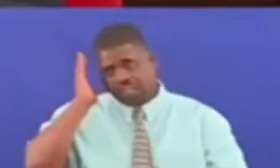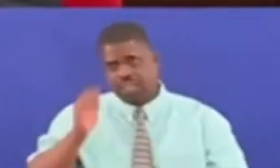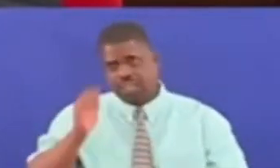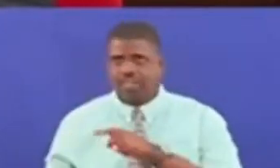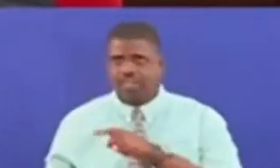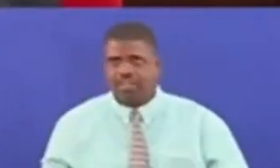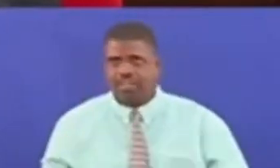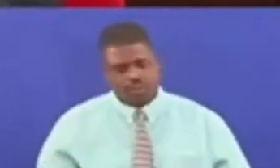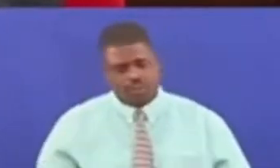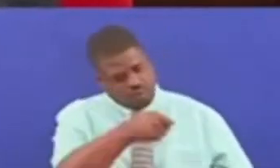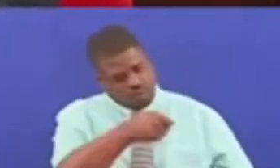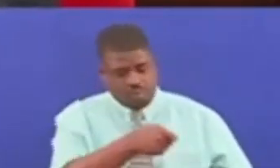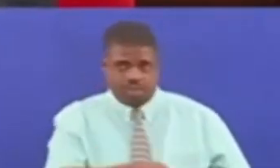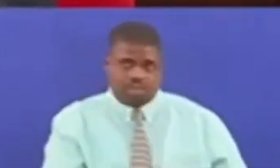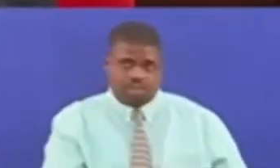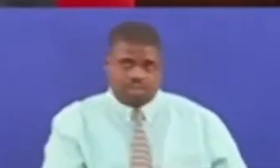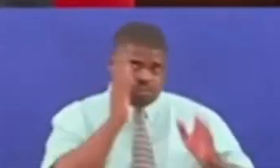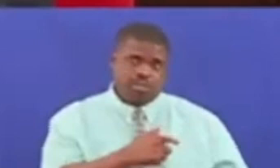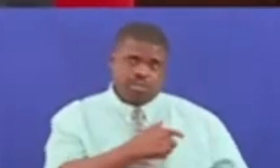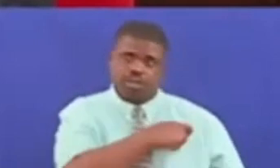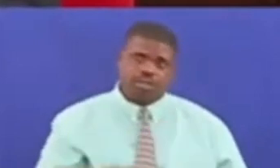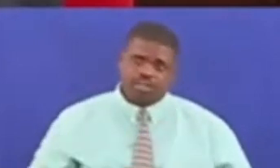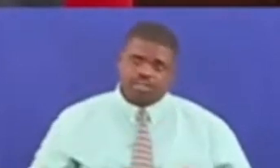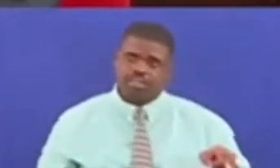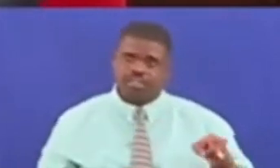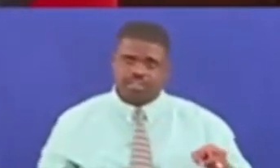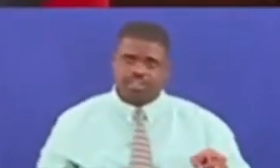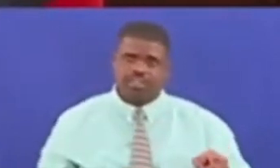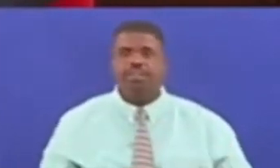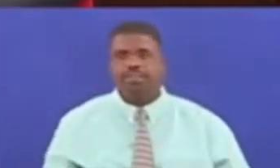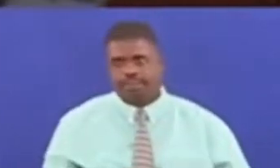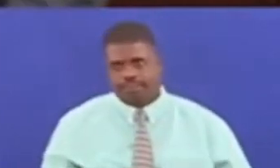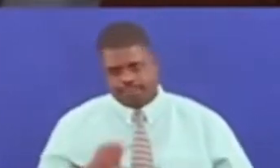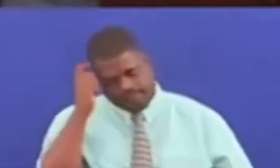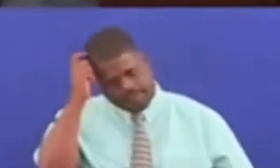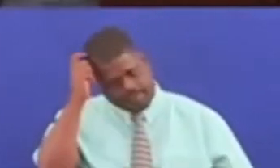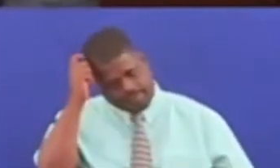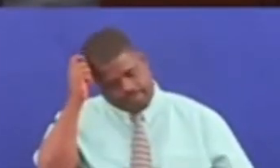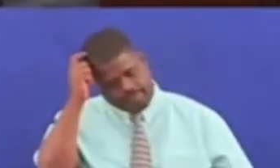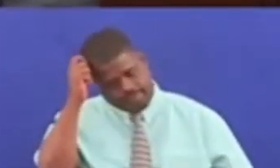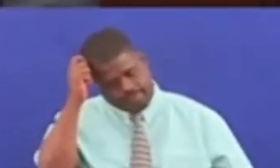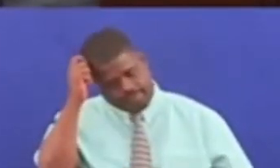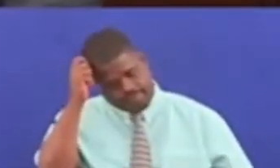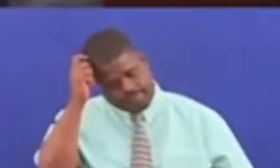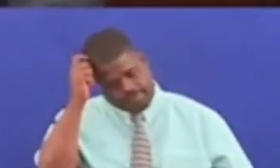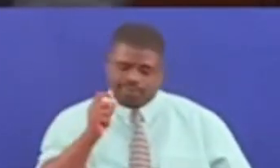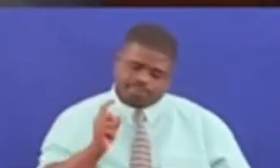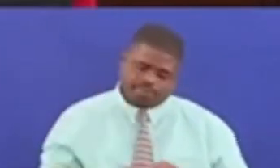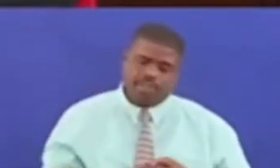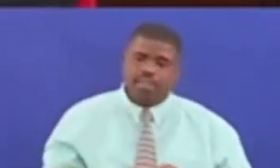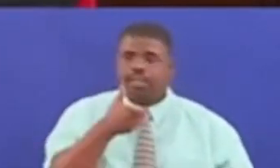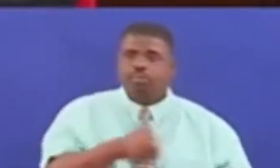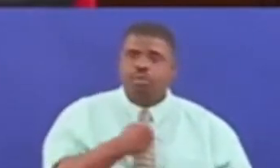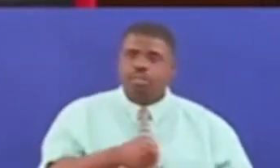hivyo tunampongeza Mheshimiwa Rais kwa kweli kwa direction hiyo. Lakini vile vile nimpongeze Rais